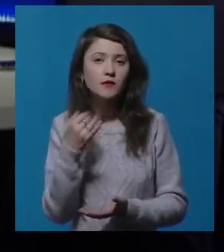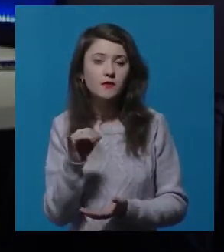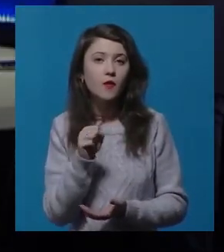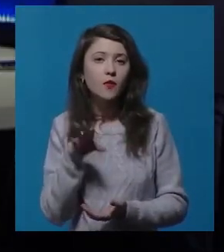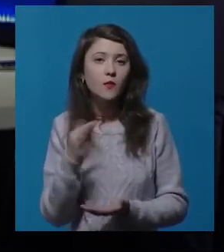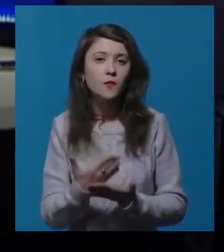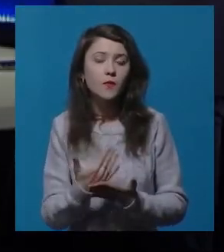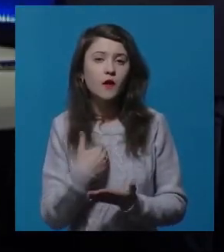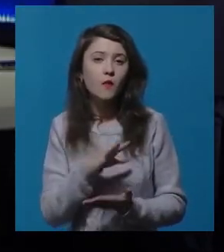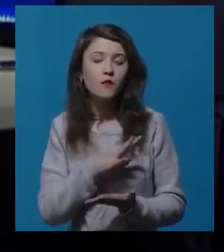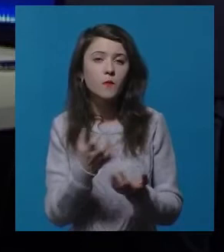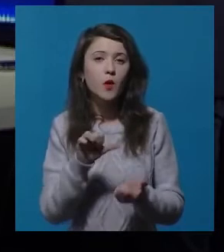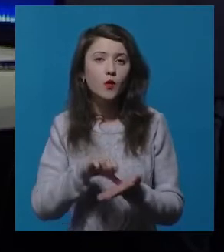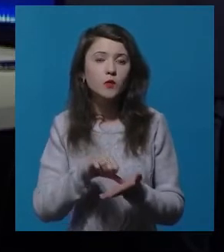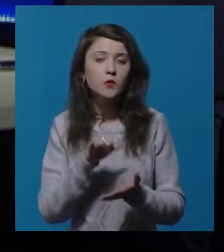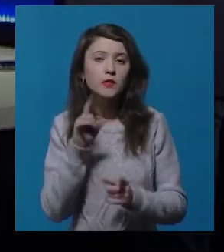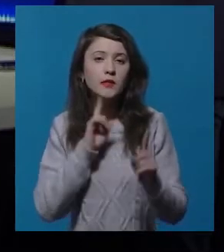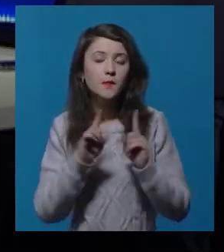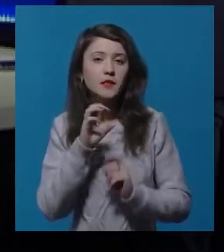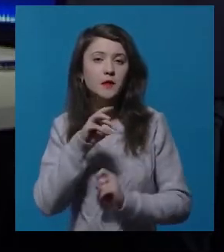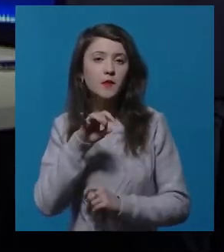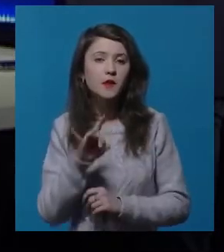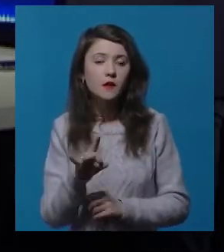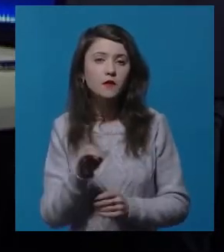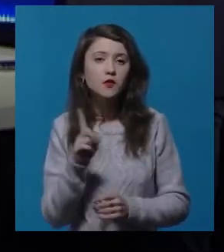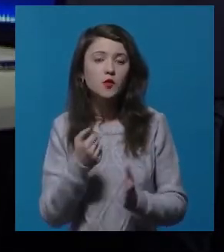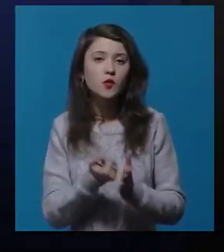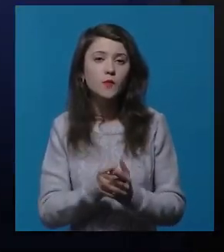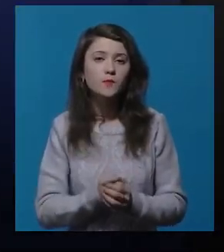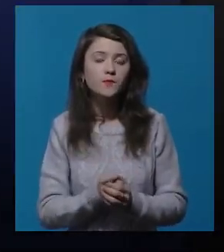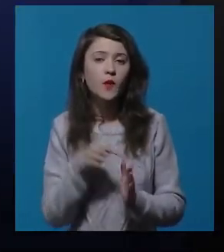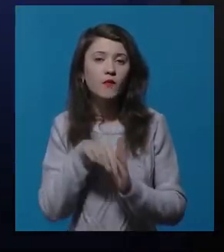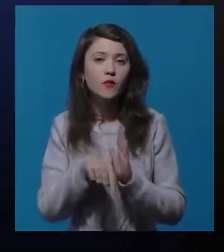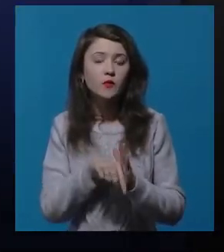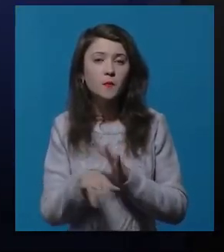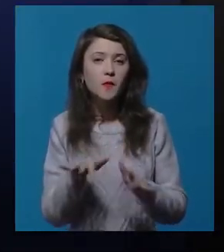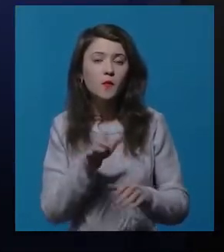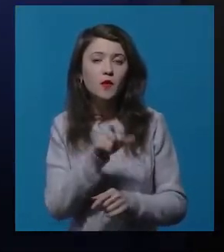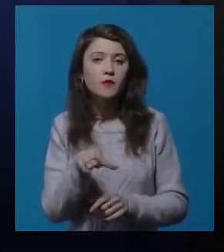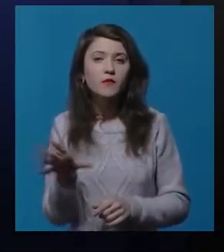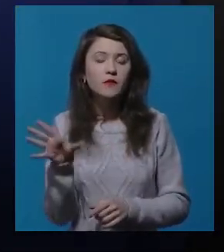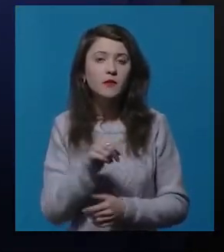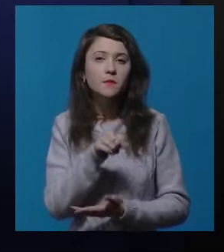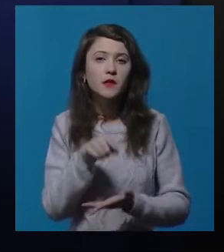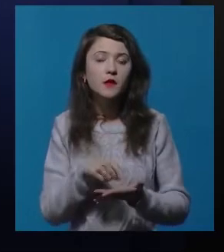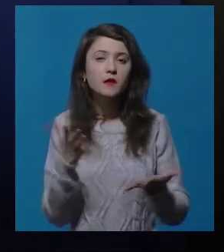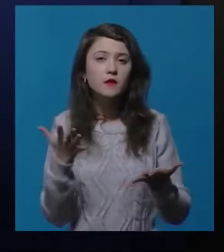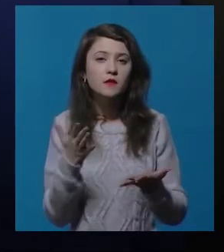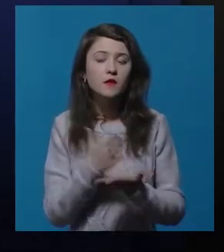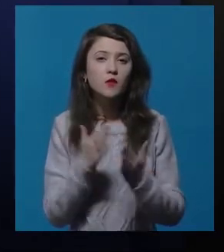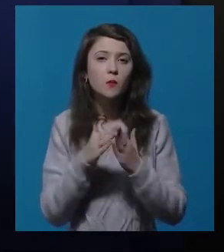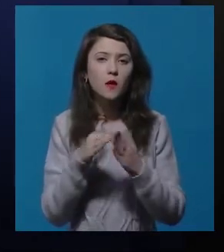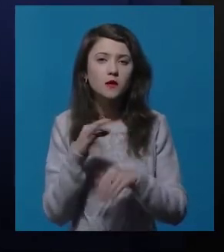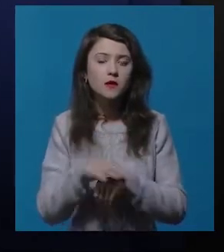у відповідному семінарі і конференції щодо внутрішніх переміщених осіб, тобто всіх питань, які існують. Домашнє насильство